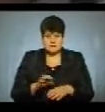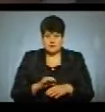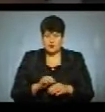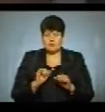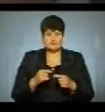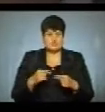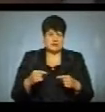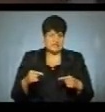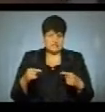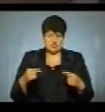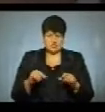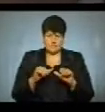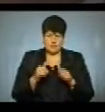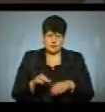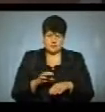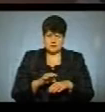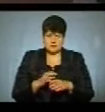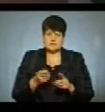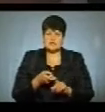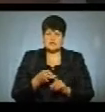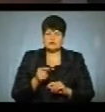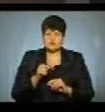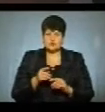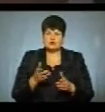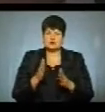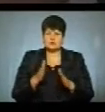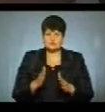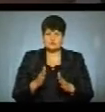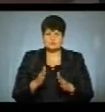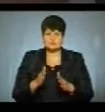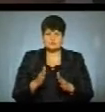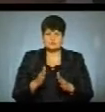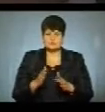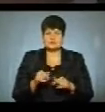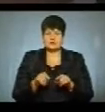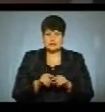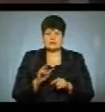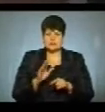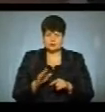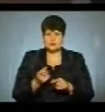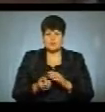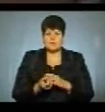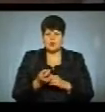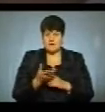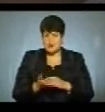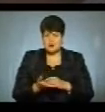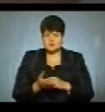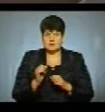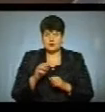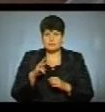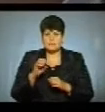бути інші форми захворювання, залежно від того, де будуть вхідні ворота, так і буде проявлятися захворювання. Може бути